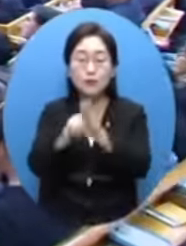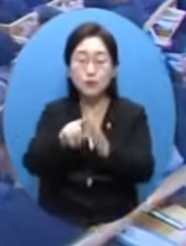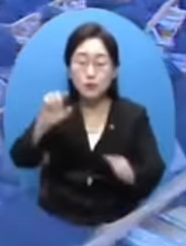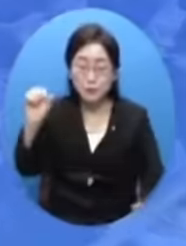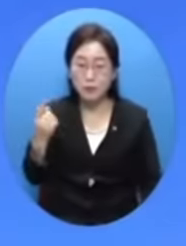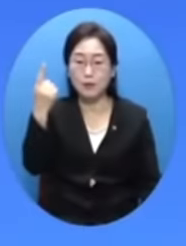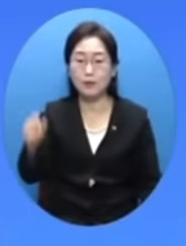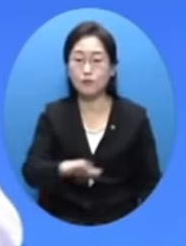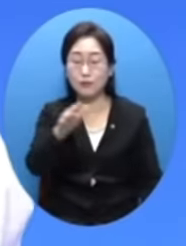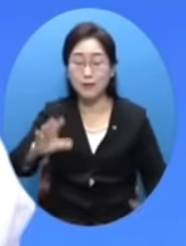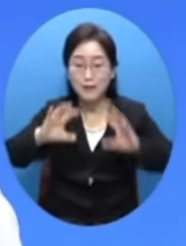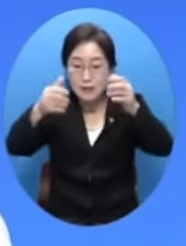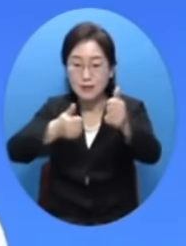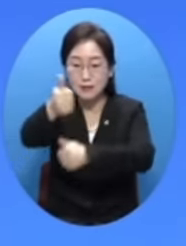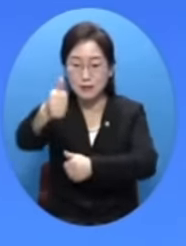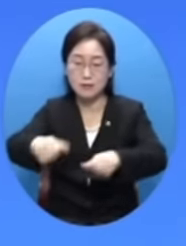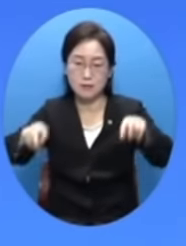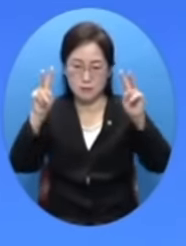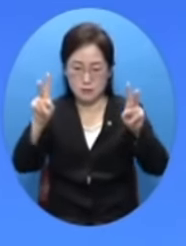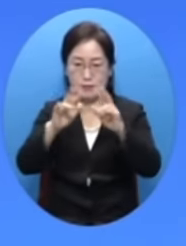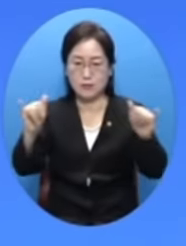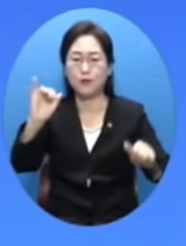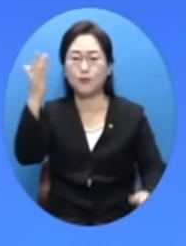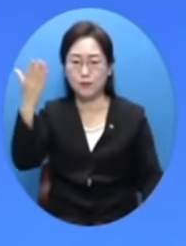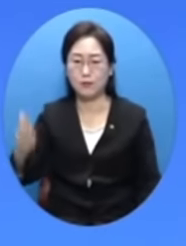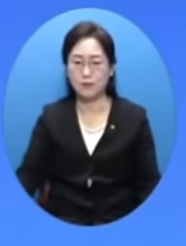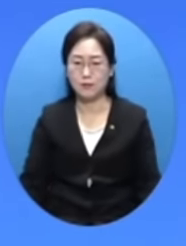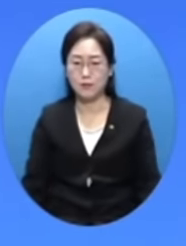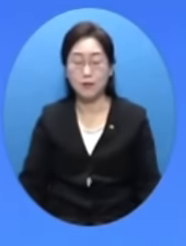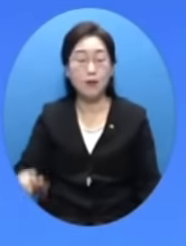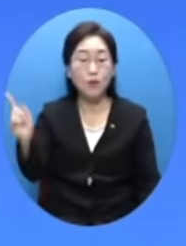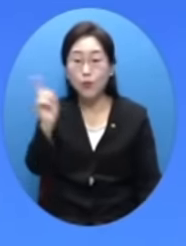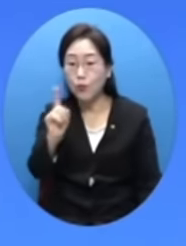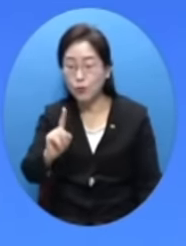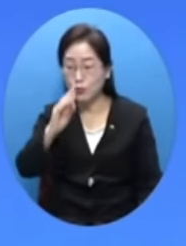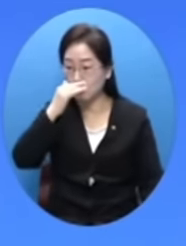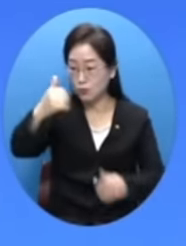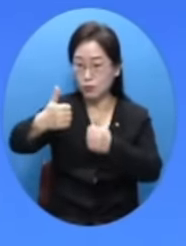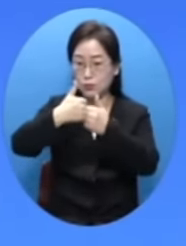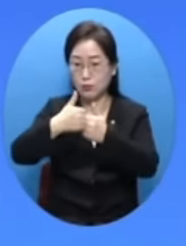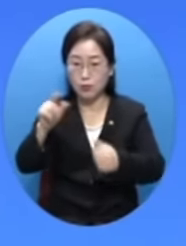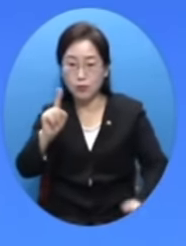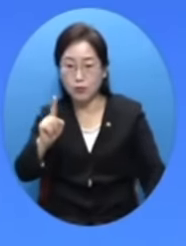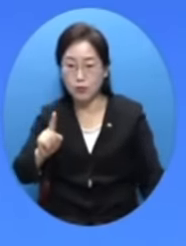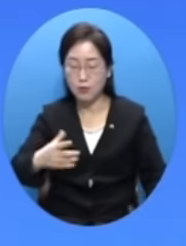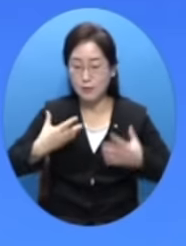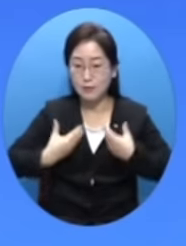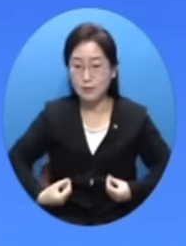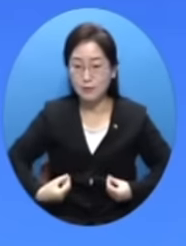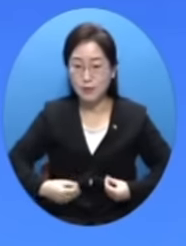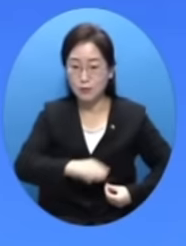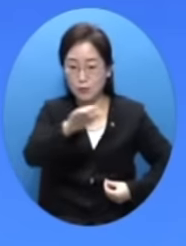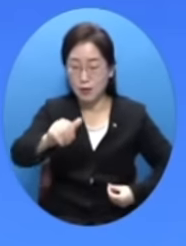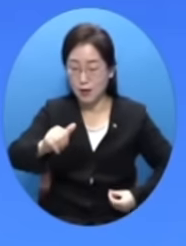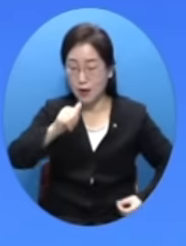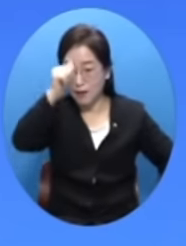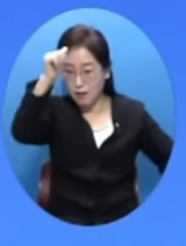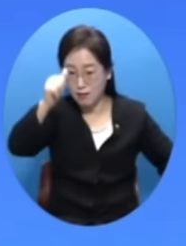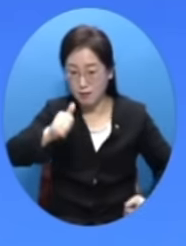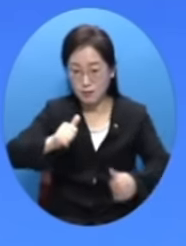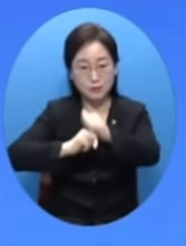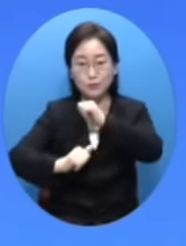말미암아 우리는 세상을 이기는 승리자가 된 것입니다. 어떤 도전도 어떤 절망도 우리를 결코 이길 수가